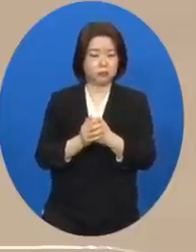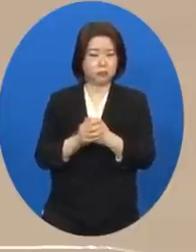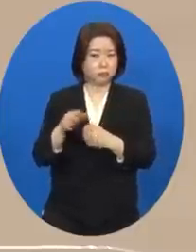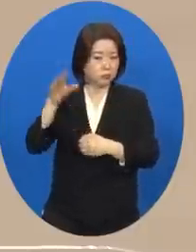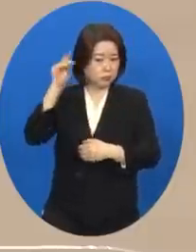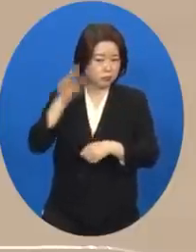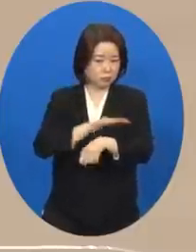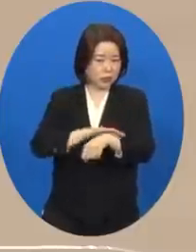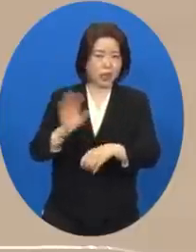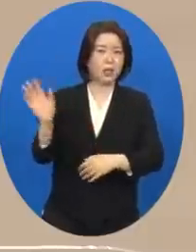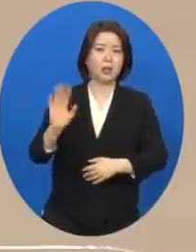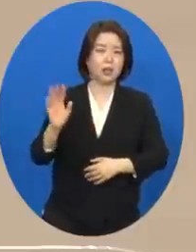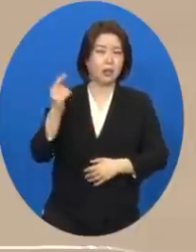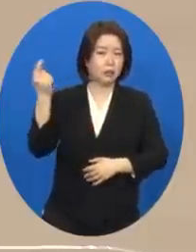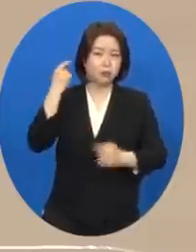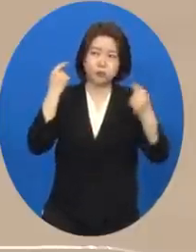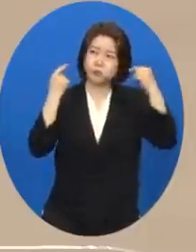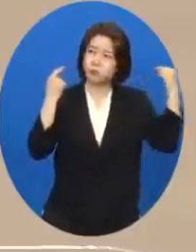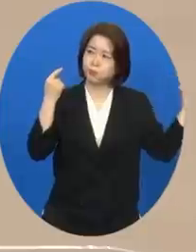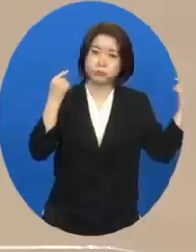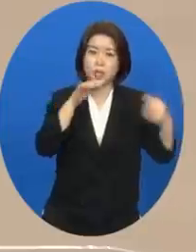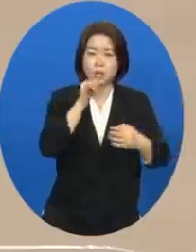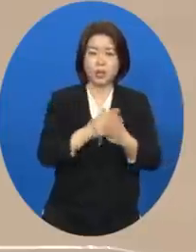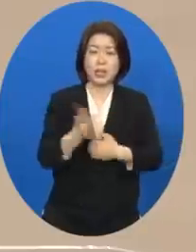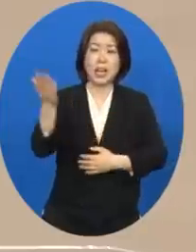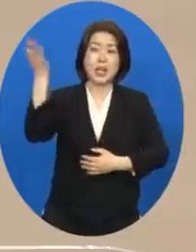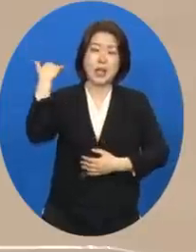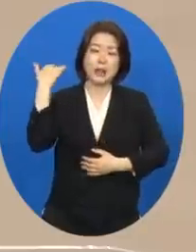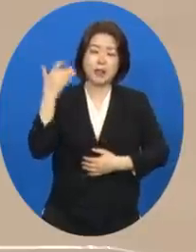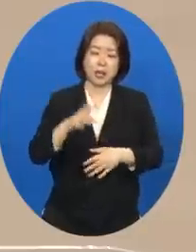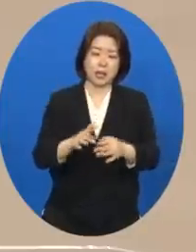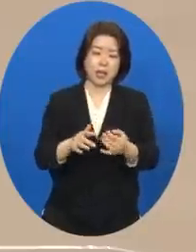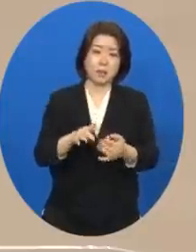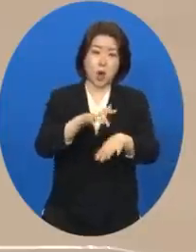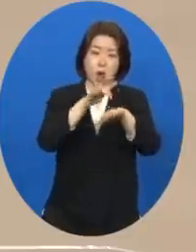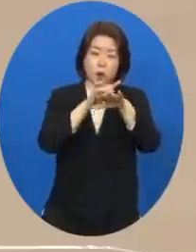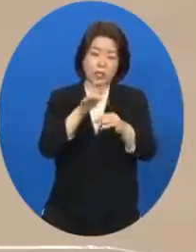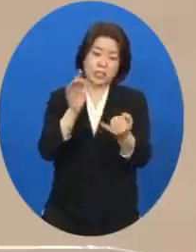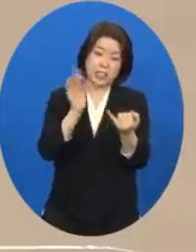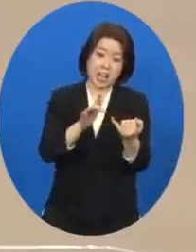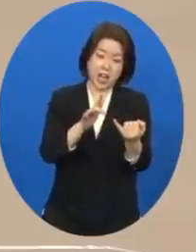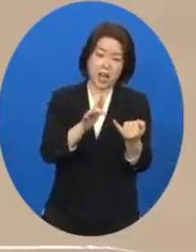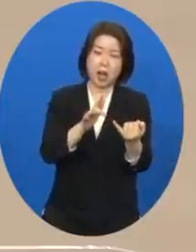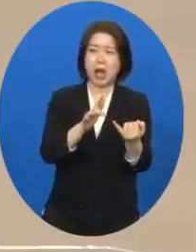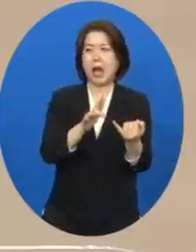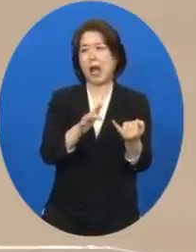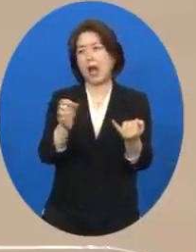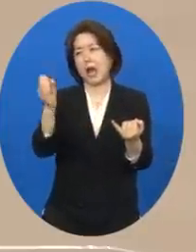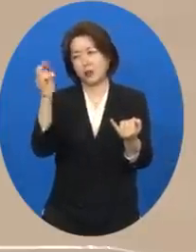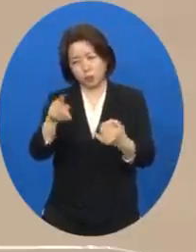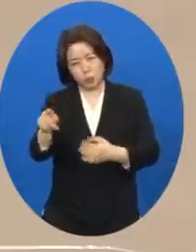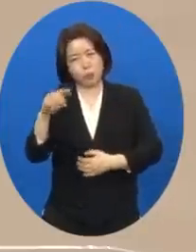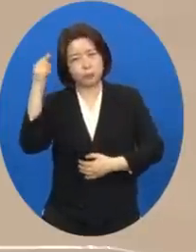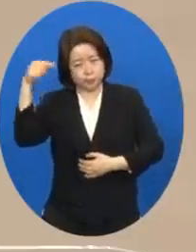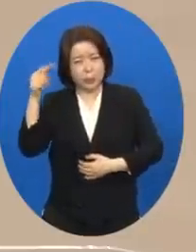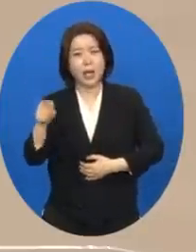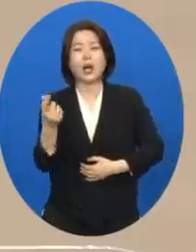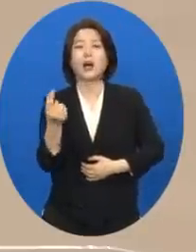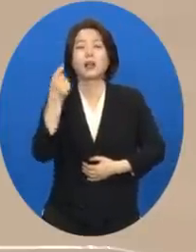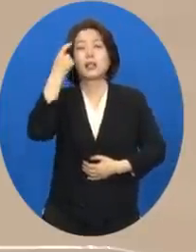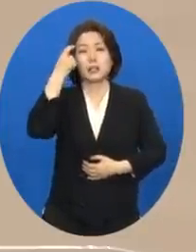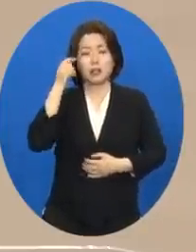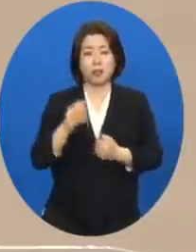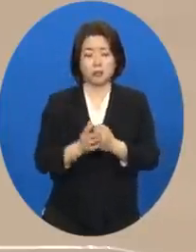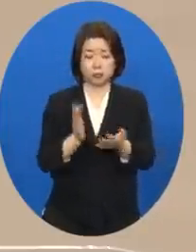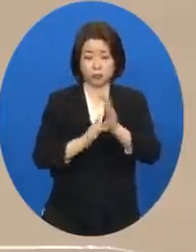듣지도 않았습니다 전에 귀신 들렸던 여자가 이제 다시 재 정신이 아닌가 보다 예수님의 시신을